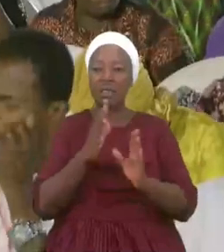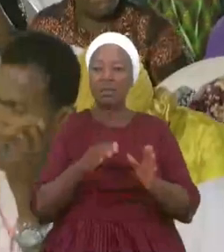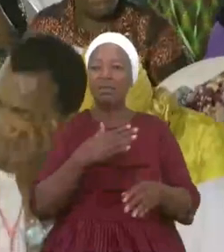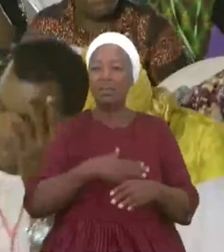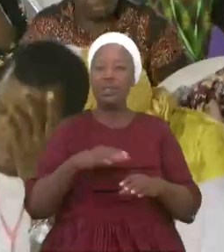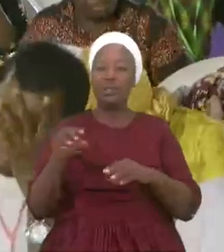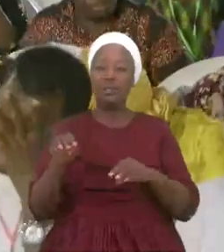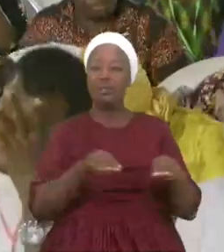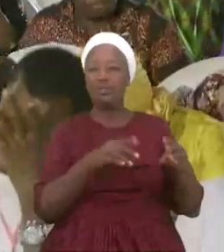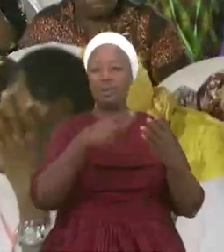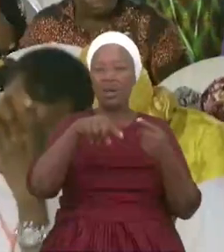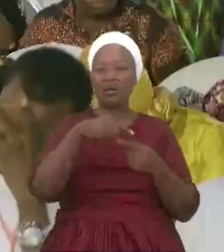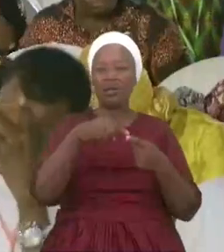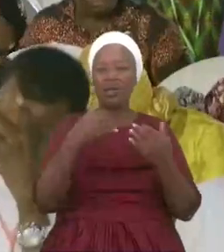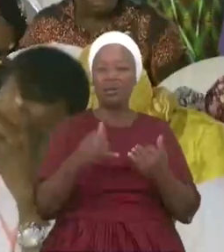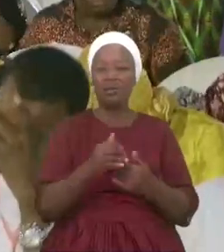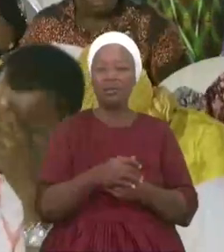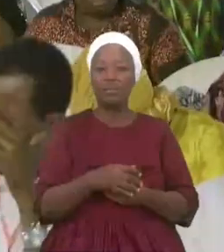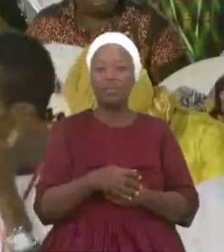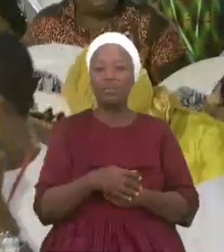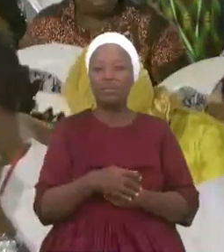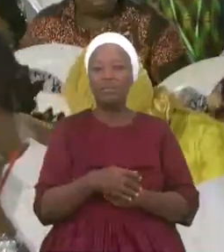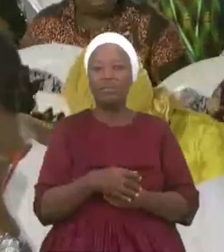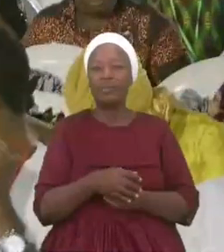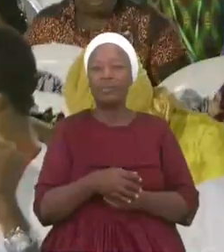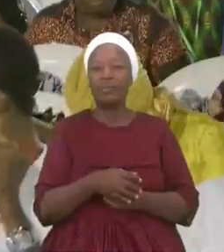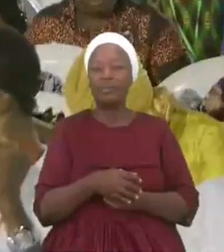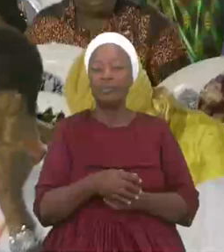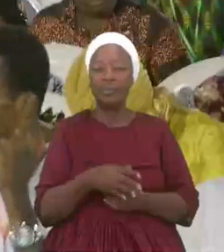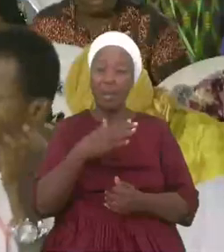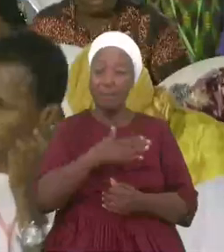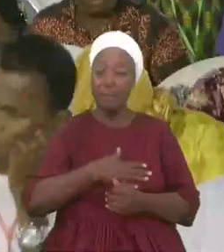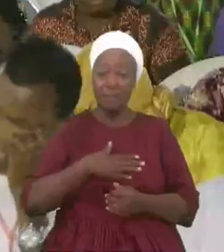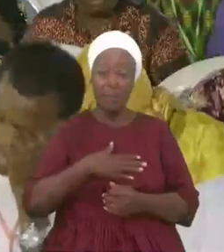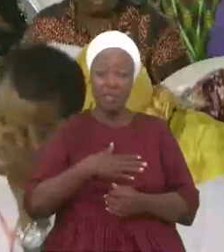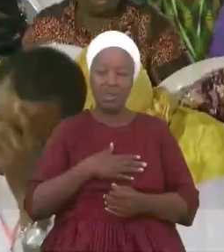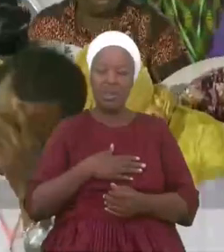de cette session de conseils et puis après je viendrai prier pour vous